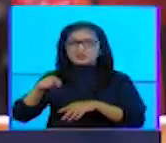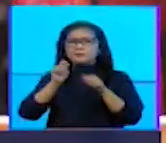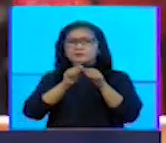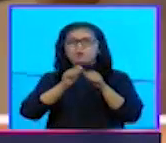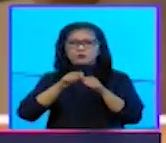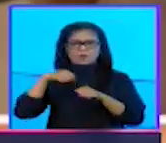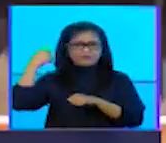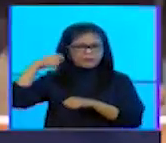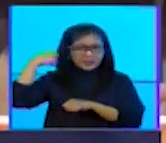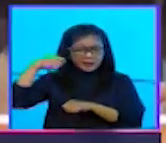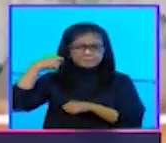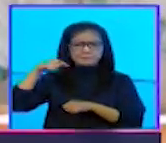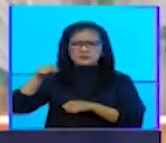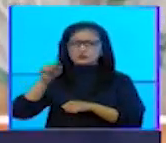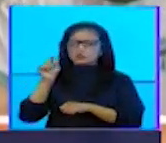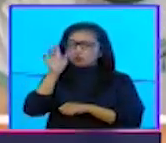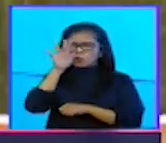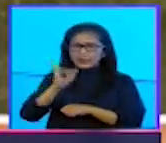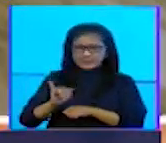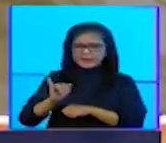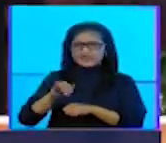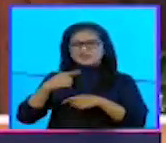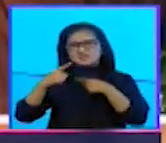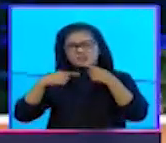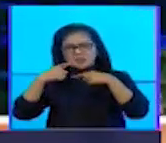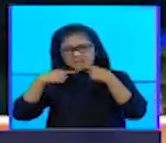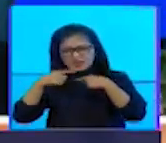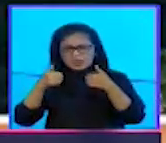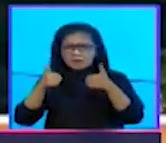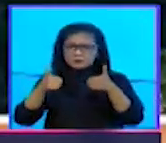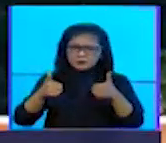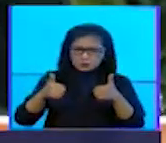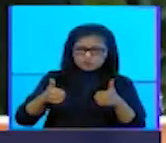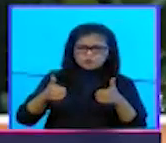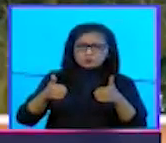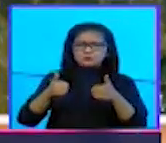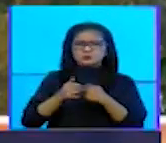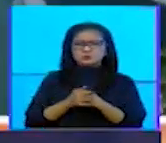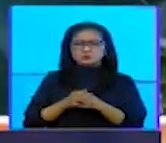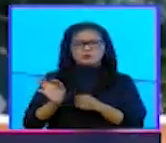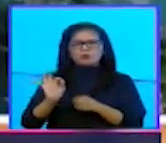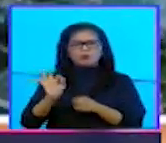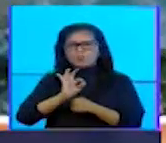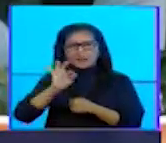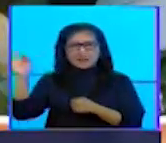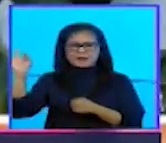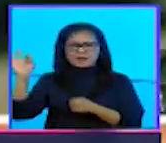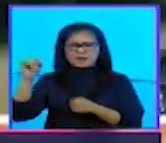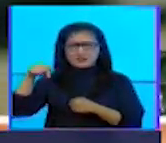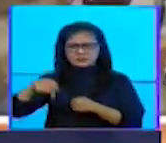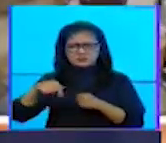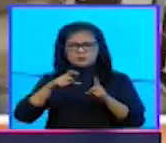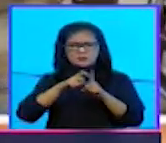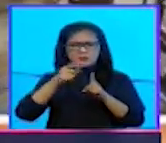Dari talentnya, dari ceritanya, dari treatmentnya gitu. Belum ada yang serial drama di luar sana yang meng-highlight e-sport